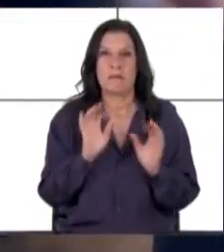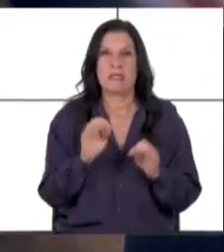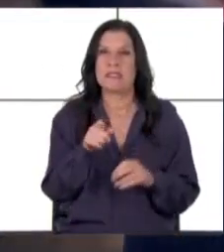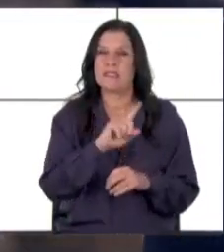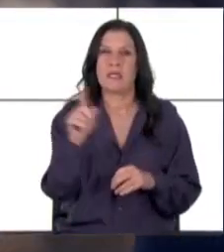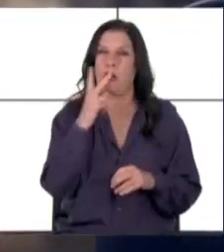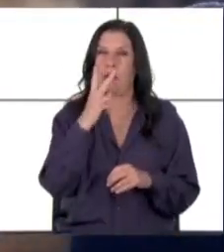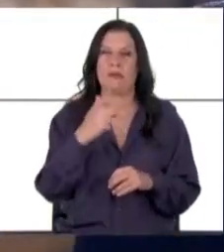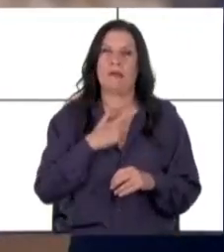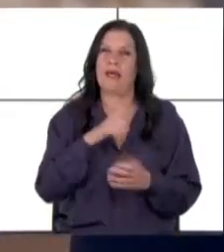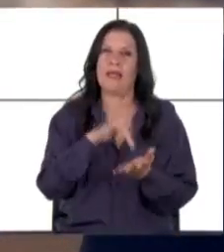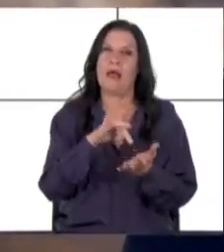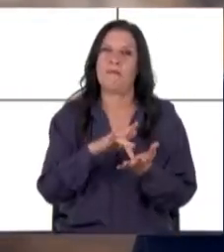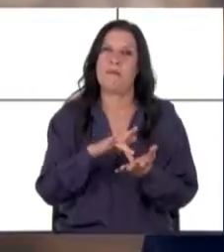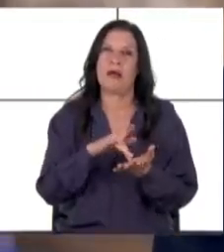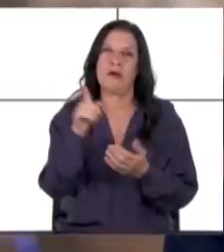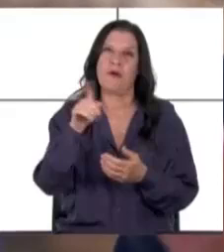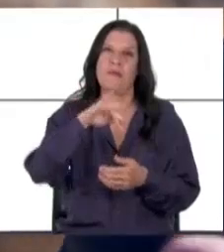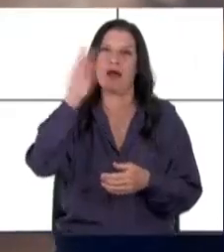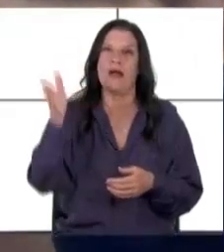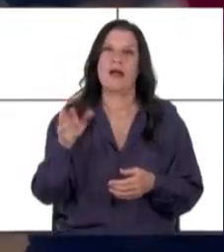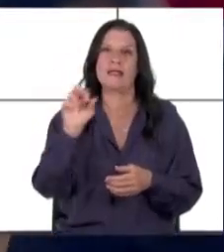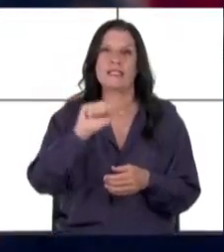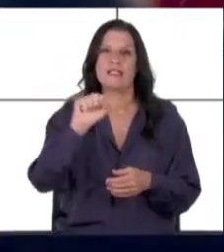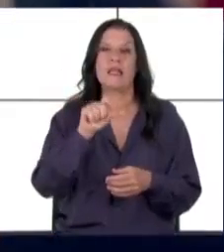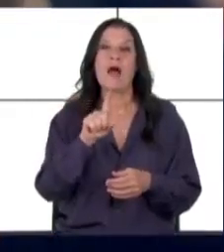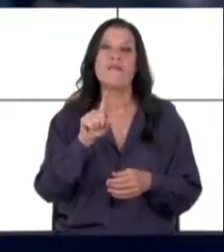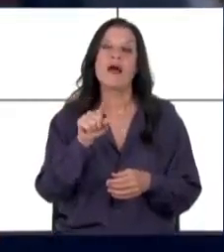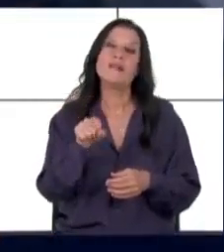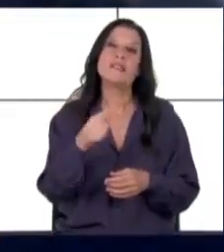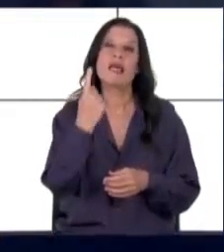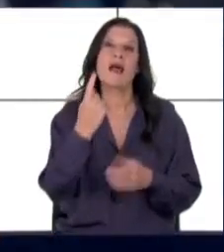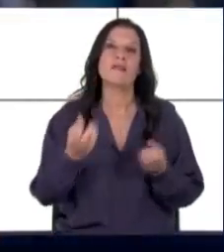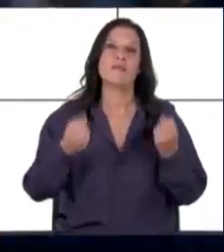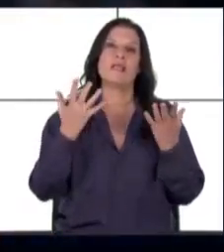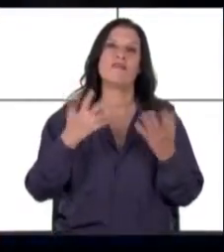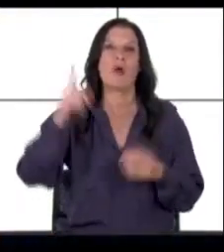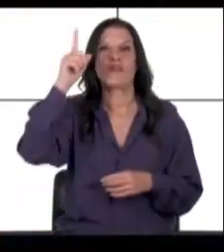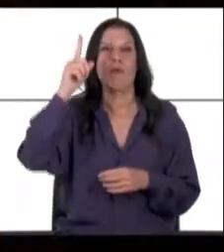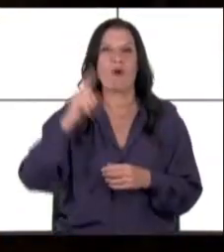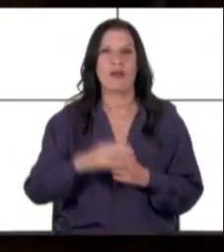ששייך להר סיני בכלל. אבל זה אחד מנפלאות הבורא.